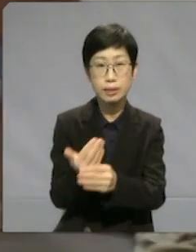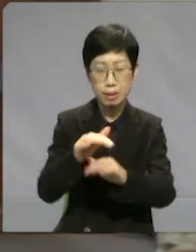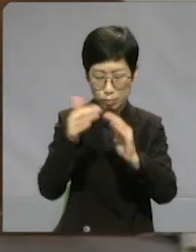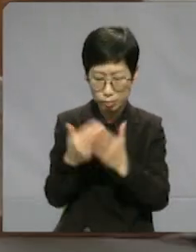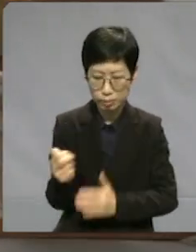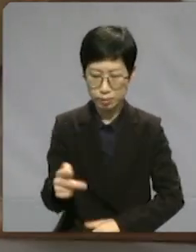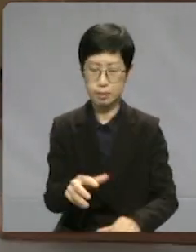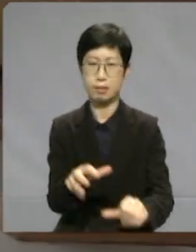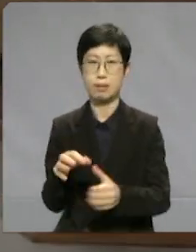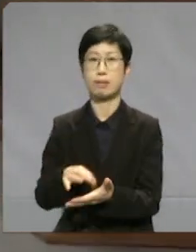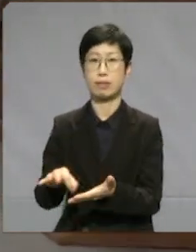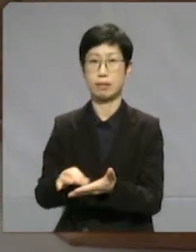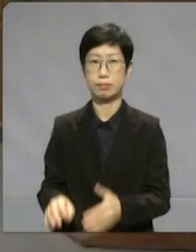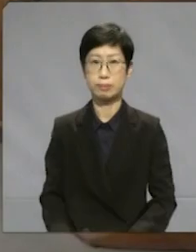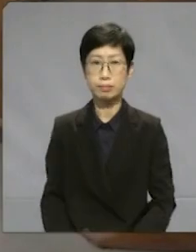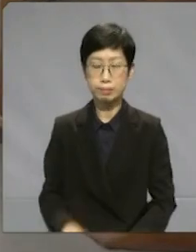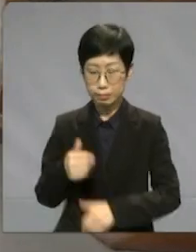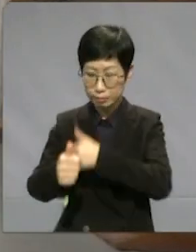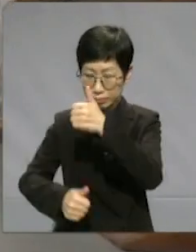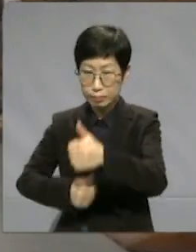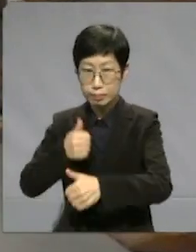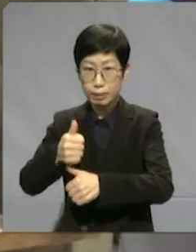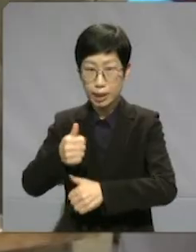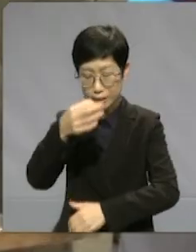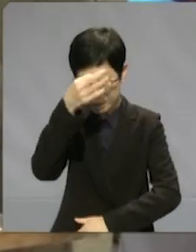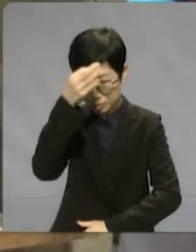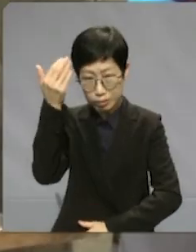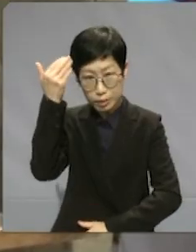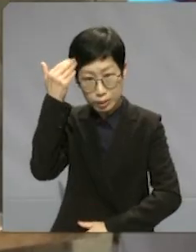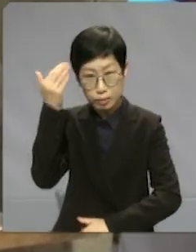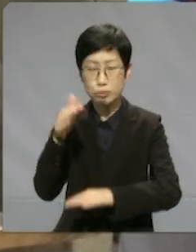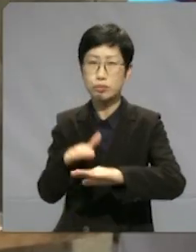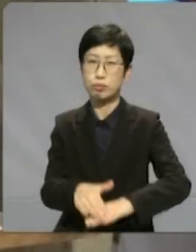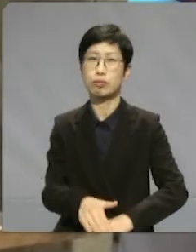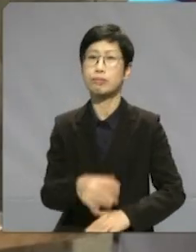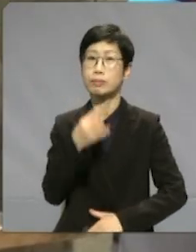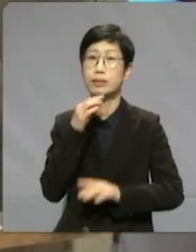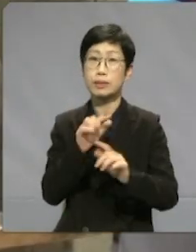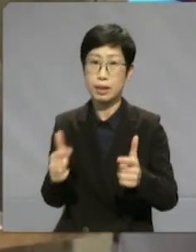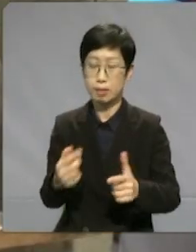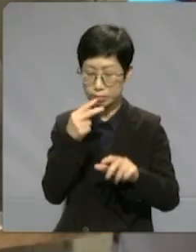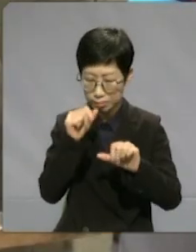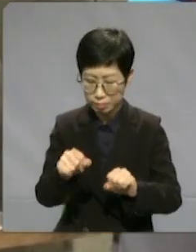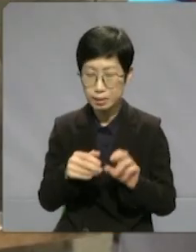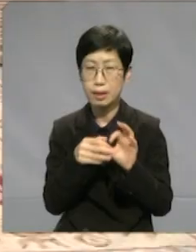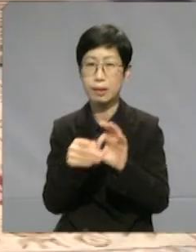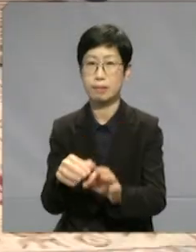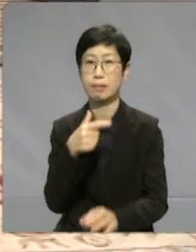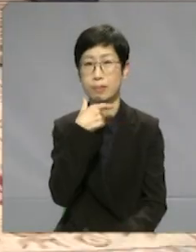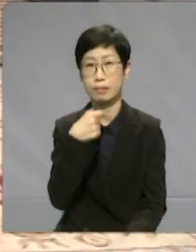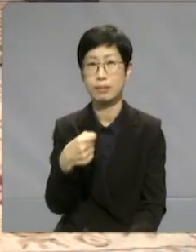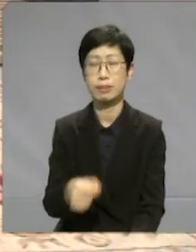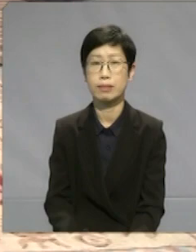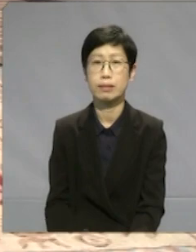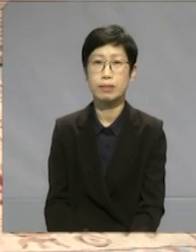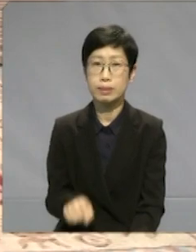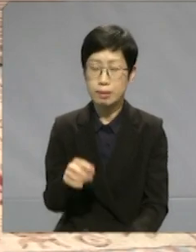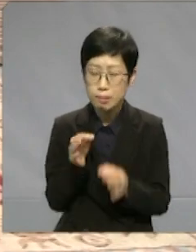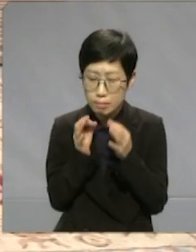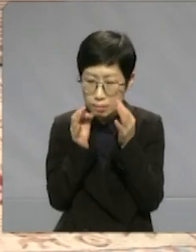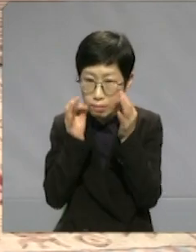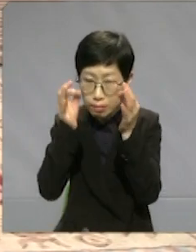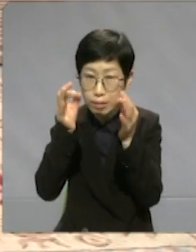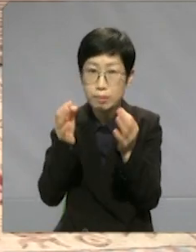공장은 선조들의 기술과 지식이 박물관에 잠들어 있는 것이 아니라 살아 숨쉬기를 바랍니다 그런 노력의